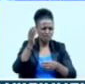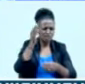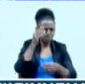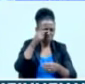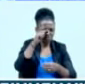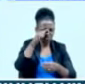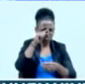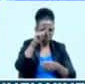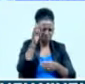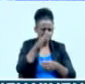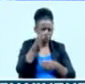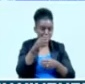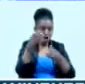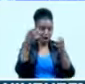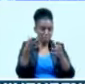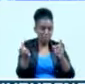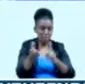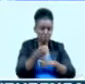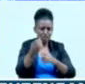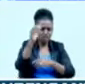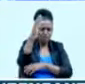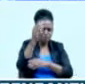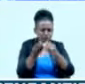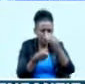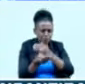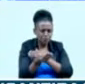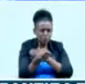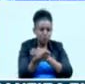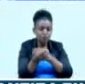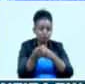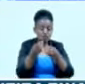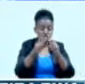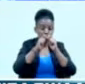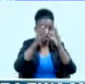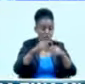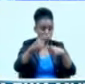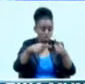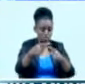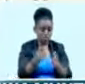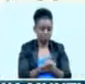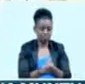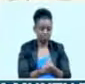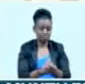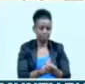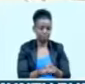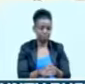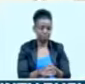ndetse n'ibiciro bihanitse by'inkwi batekesha mbabazi Dorothy na Mushimira Joseph barakomeza